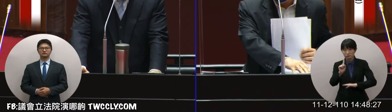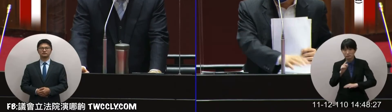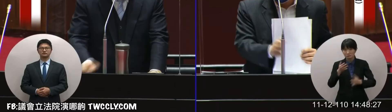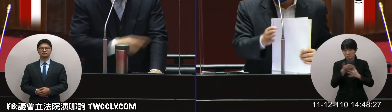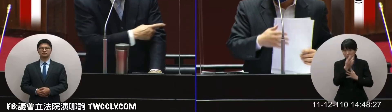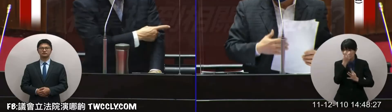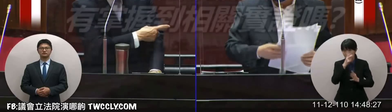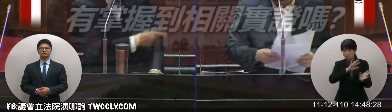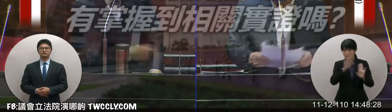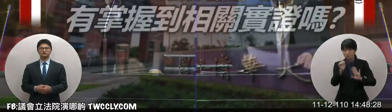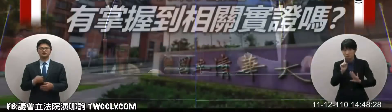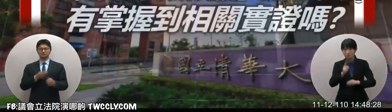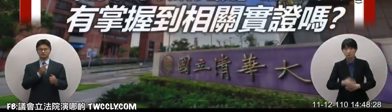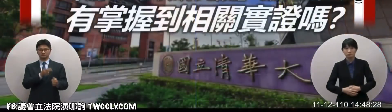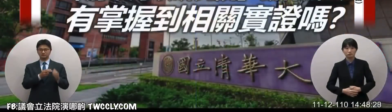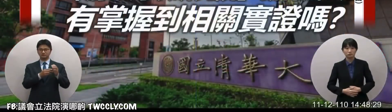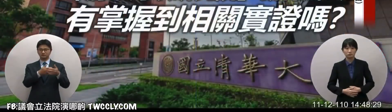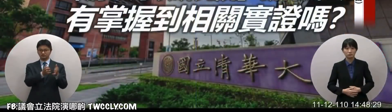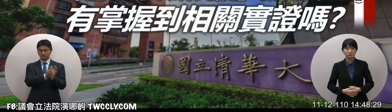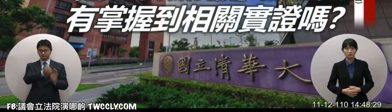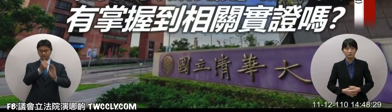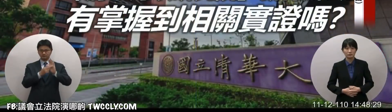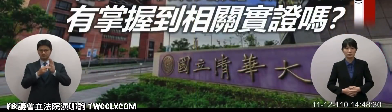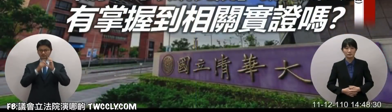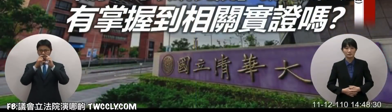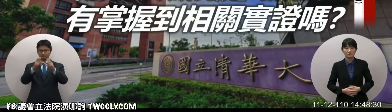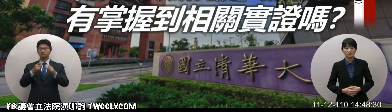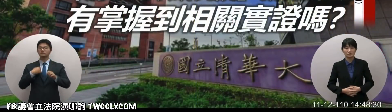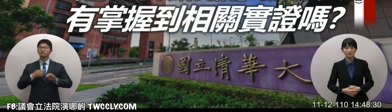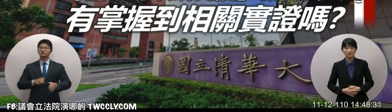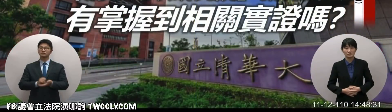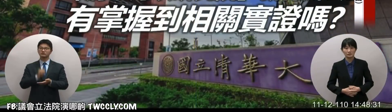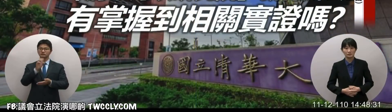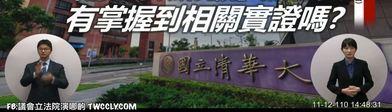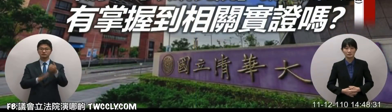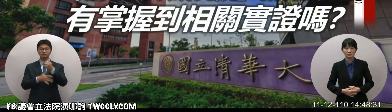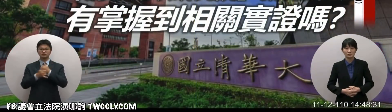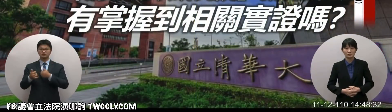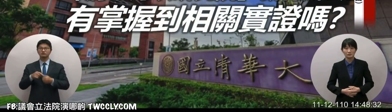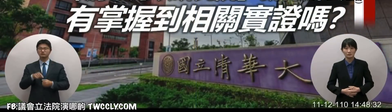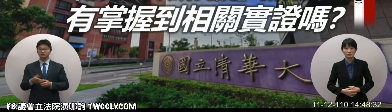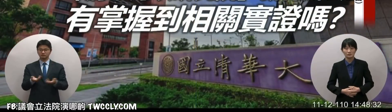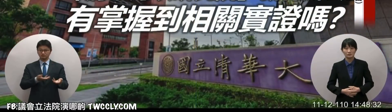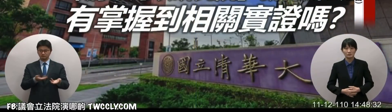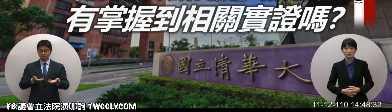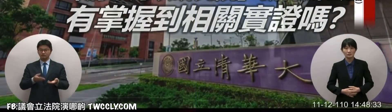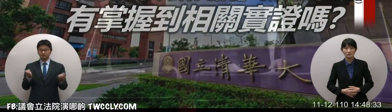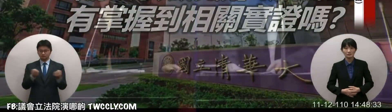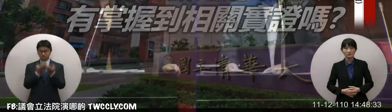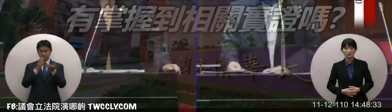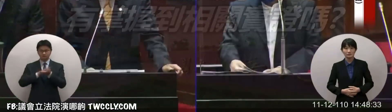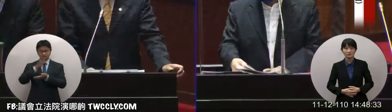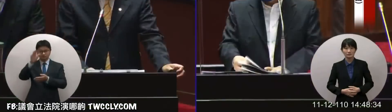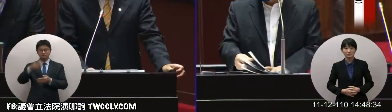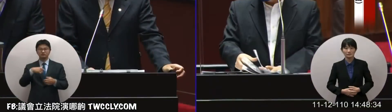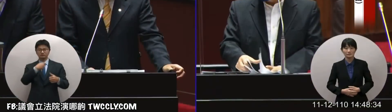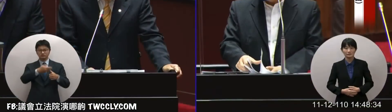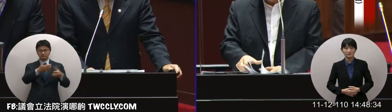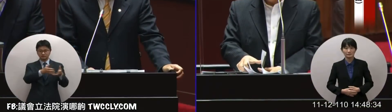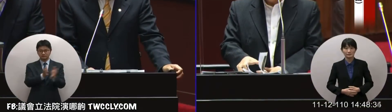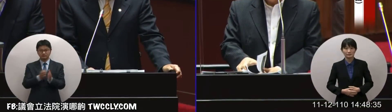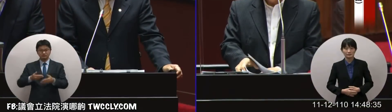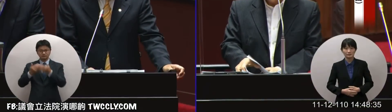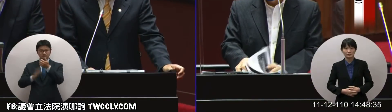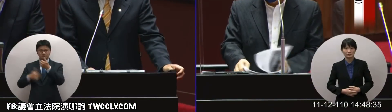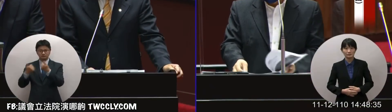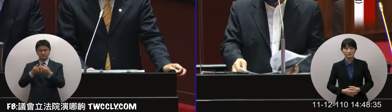度？ 哦，请部长跟你说明。 是我跟委员报告哈，那因为这个事情后，那教育部跟陆委会以及经济